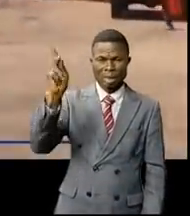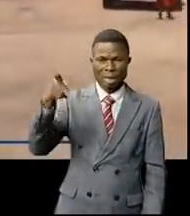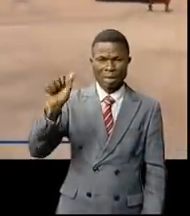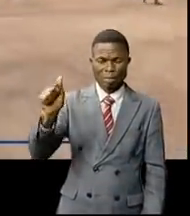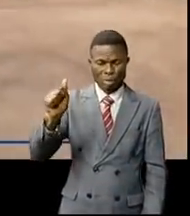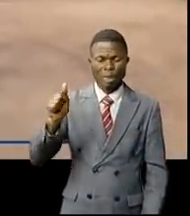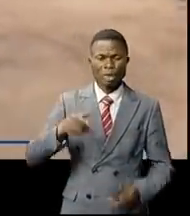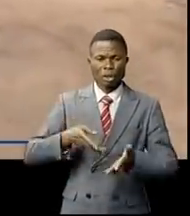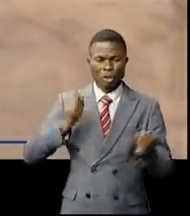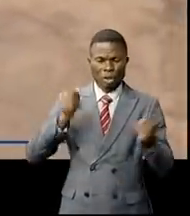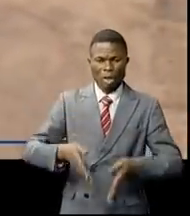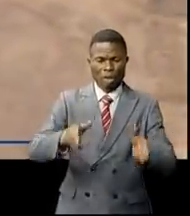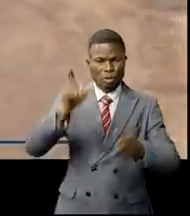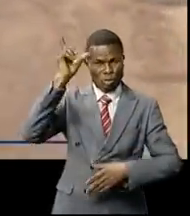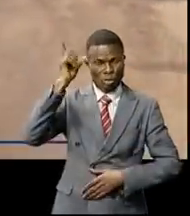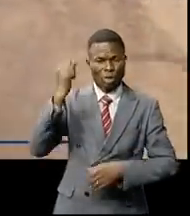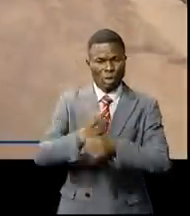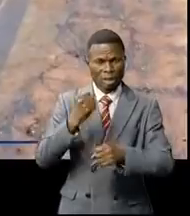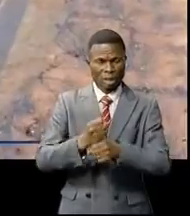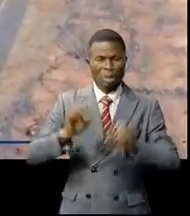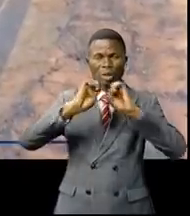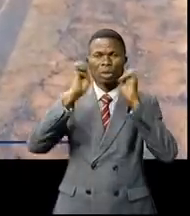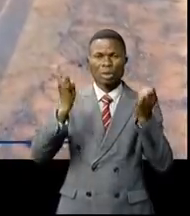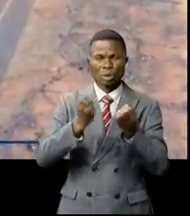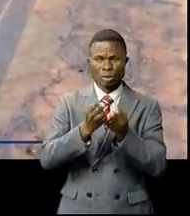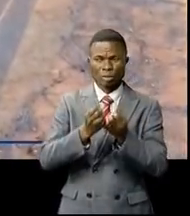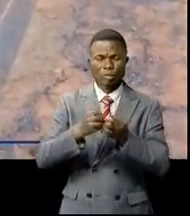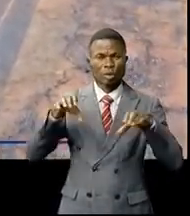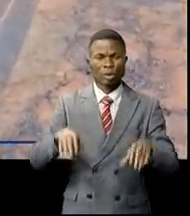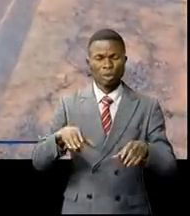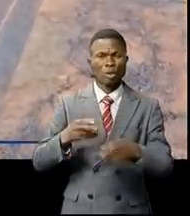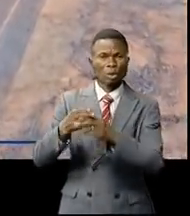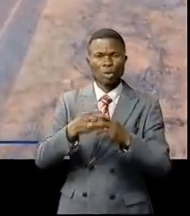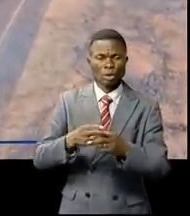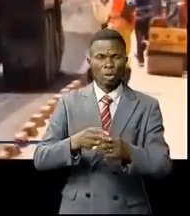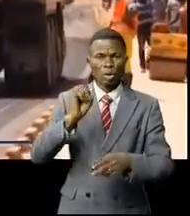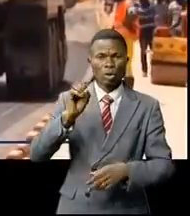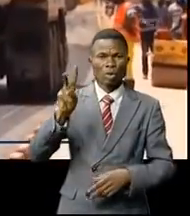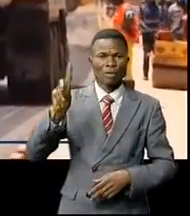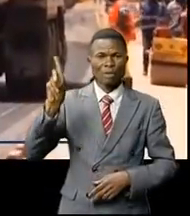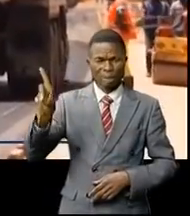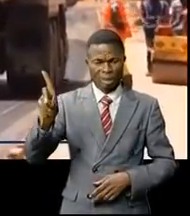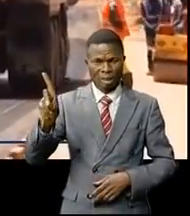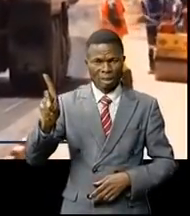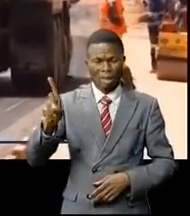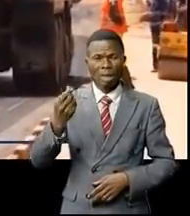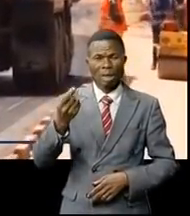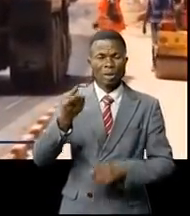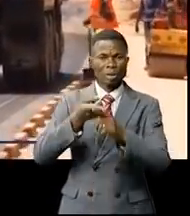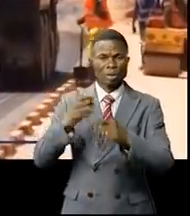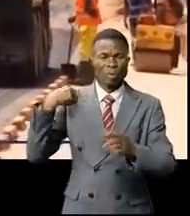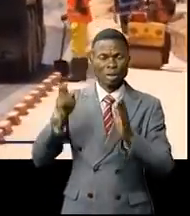lubumbashi les travaux sont exécutés par l'entreprise invest congo est supervisé par l'office des voiries et drainage sous financement du gouvernement